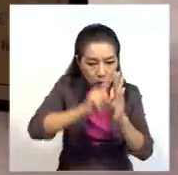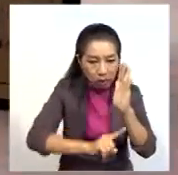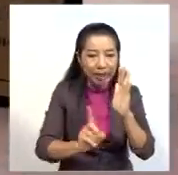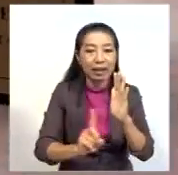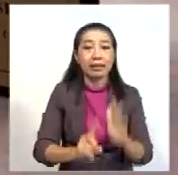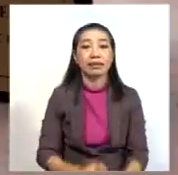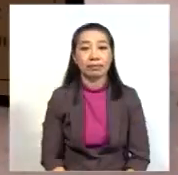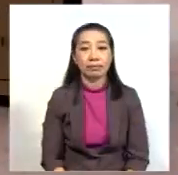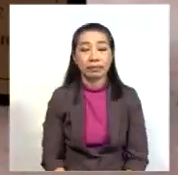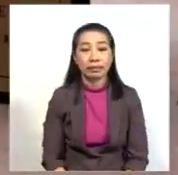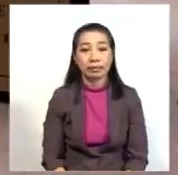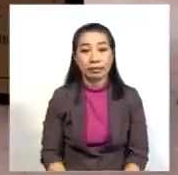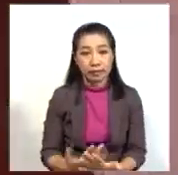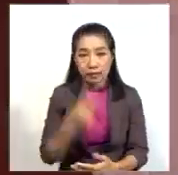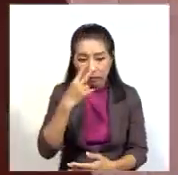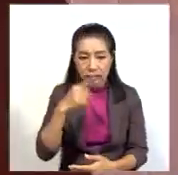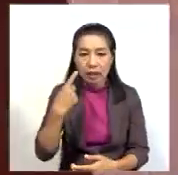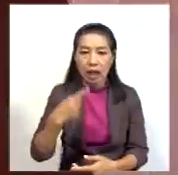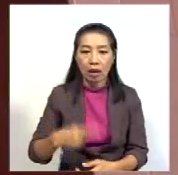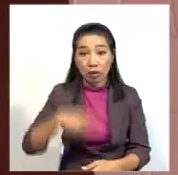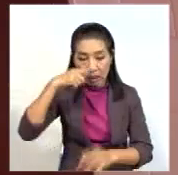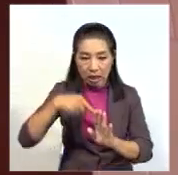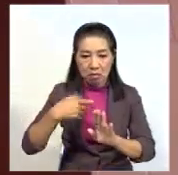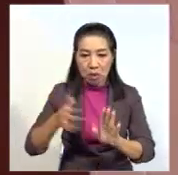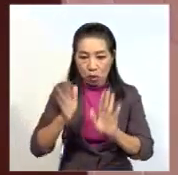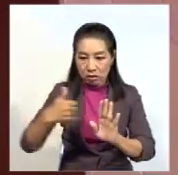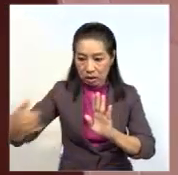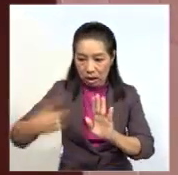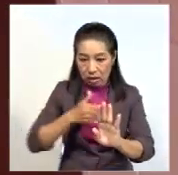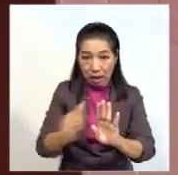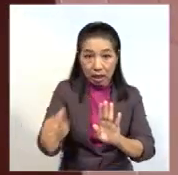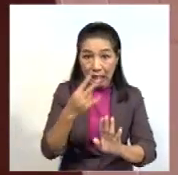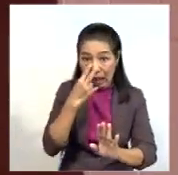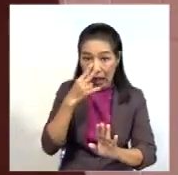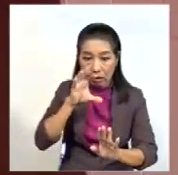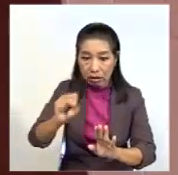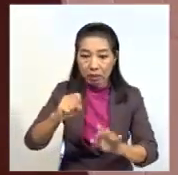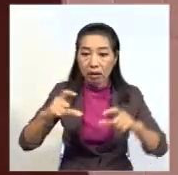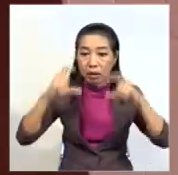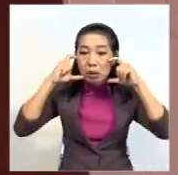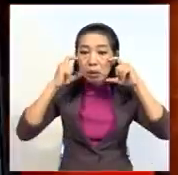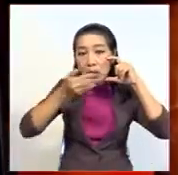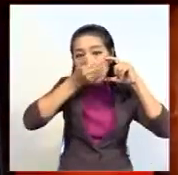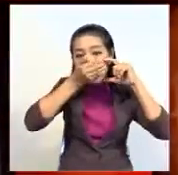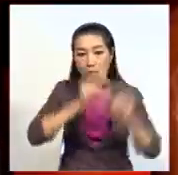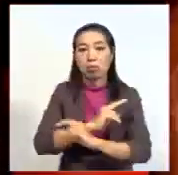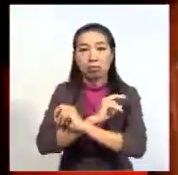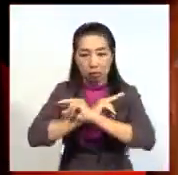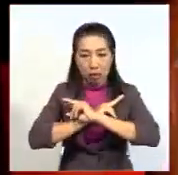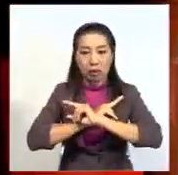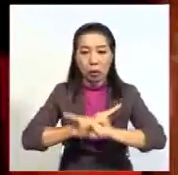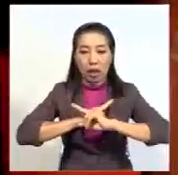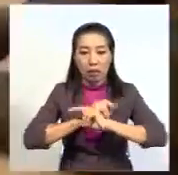ะเห็นว่าคนที่เดินทางผ่านเข้ามาหรือว่าเดินทางผ่านออกไปเขาก็ระวังตัวเองเหมือนกันสวมใส่หน้ากากอนามัยเป็นการป้องกันตัวเองนะค